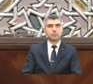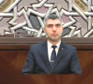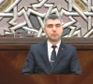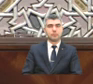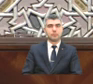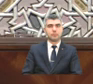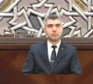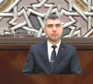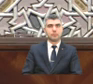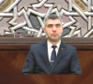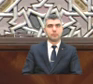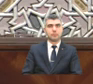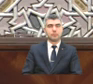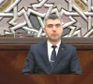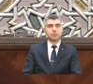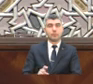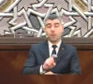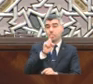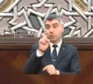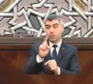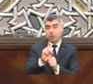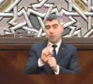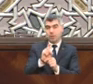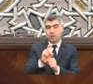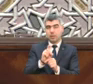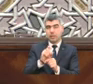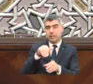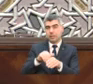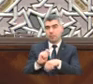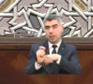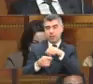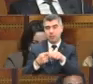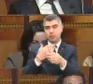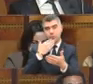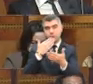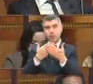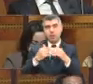ولكن ما خدامش. وي شكرا السيد الوزير. في الحقيقة